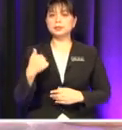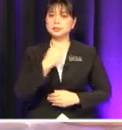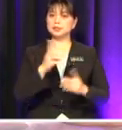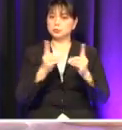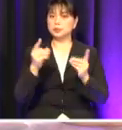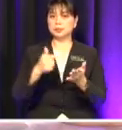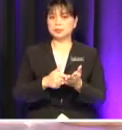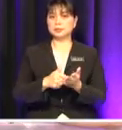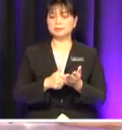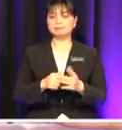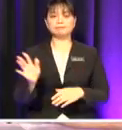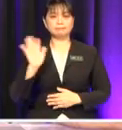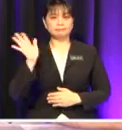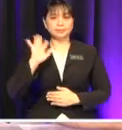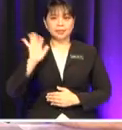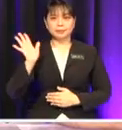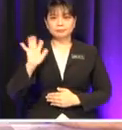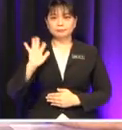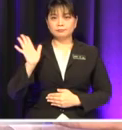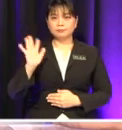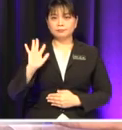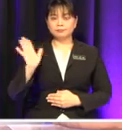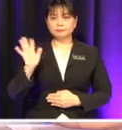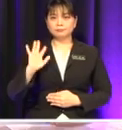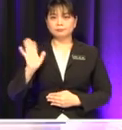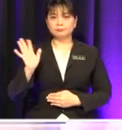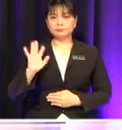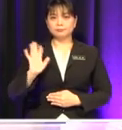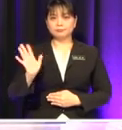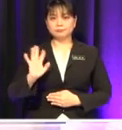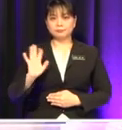Assalamualaikum dan salam sejahtera terima kasih